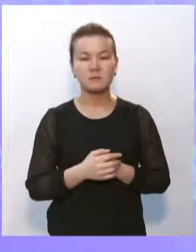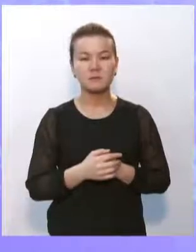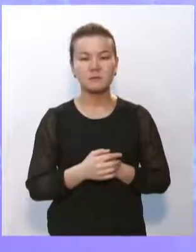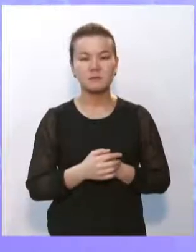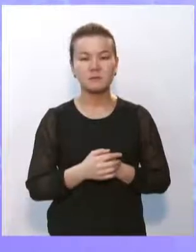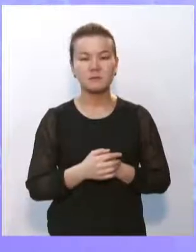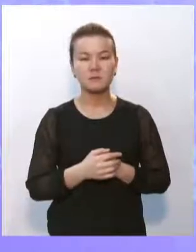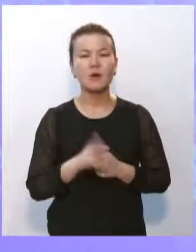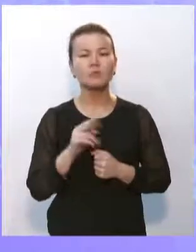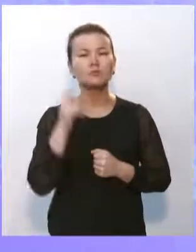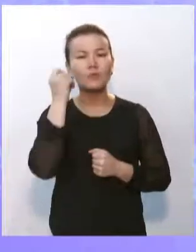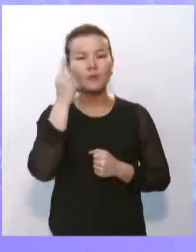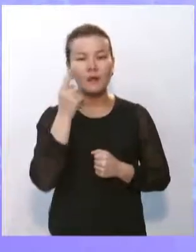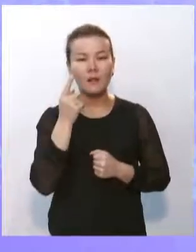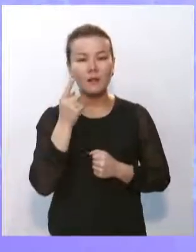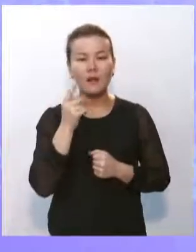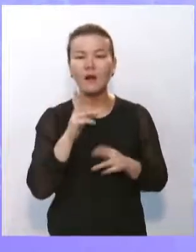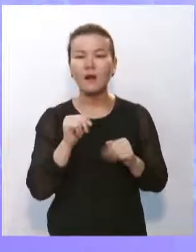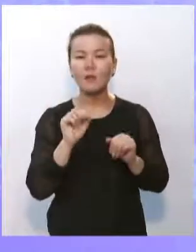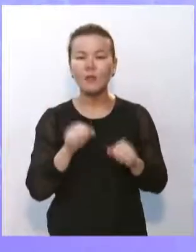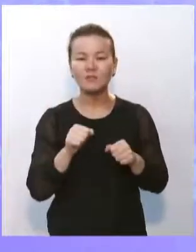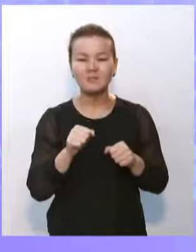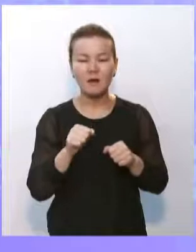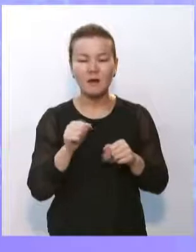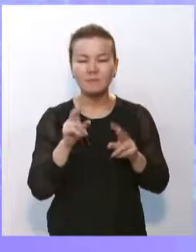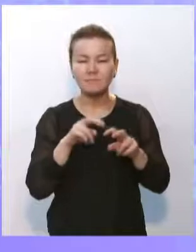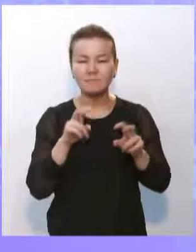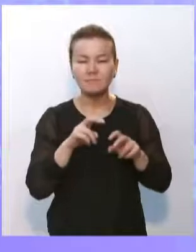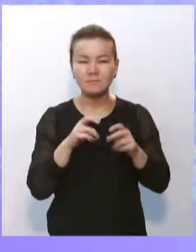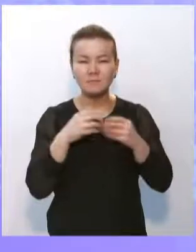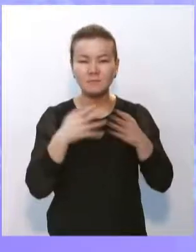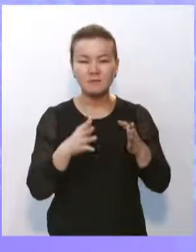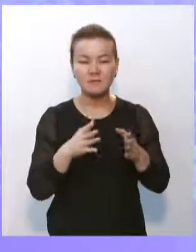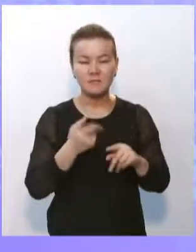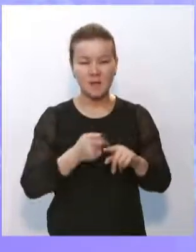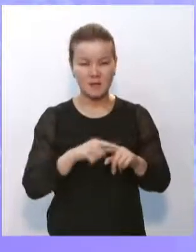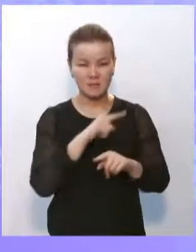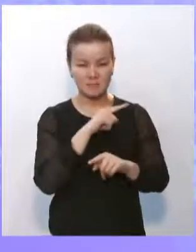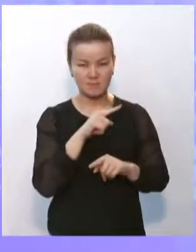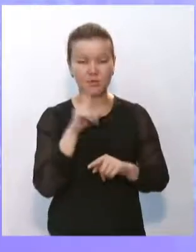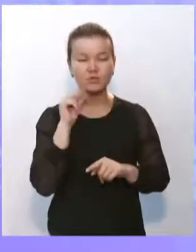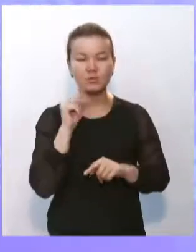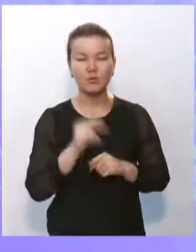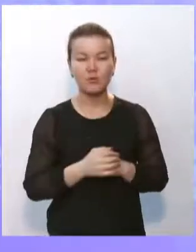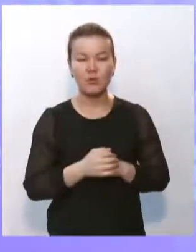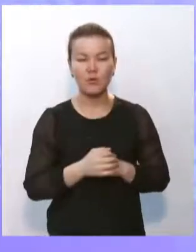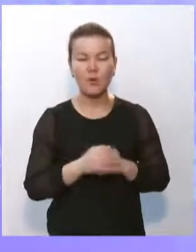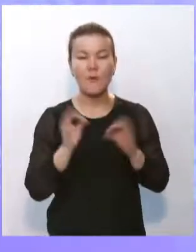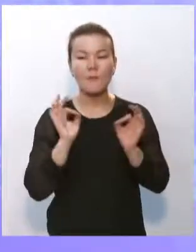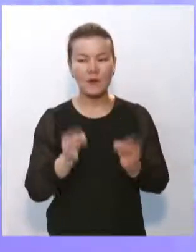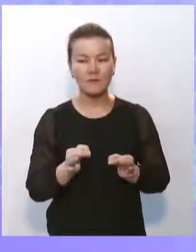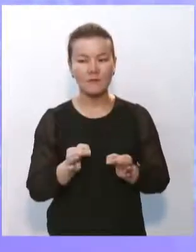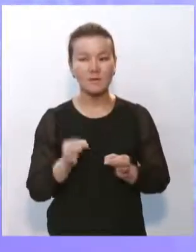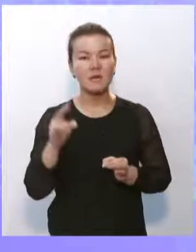кто догадался как можно расшифровать данное число правильно